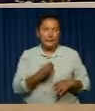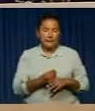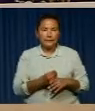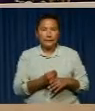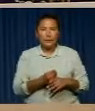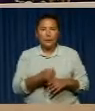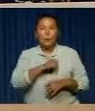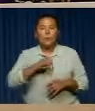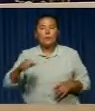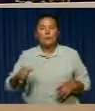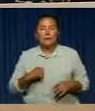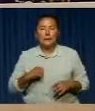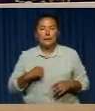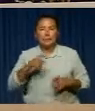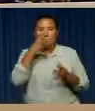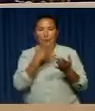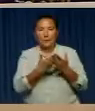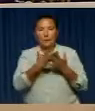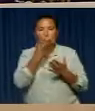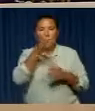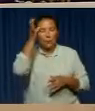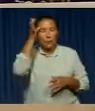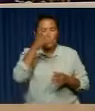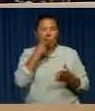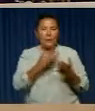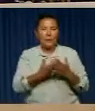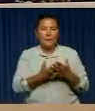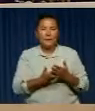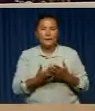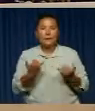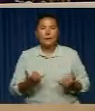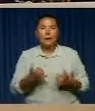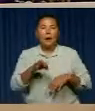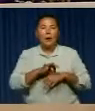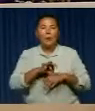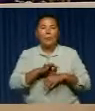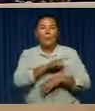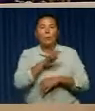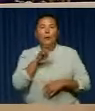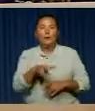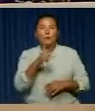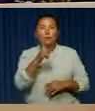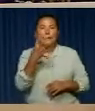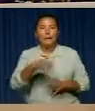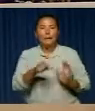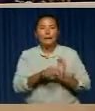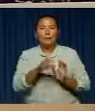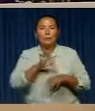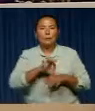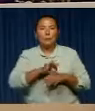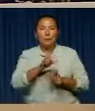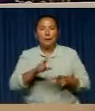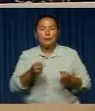мекендеп, өзінің белгісін көрсетіп жатыр. Бүгінгі таңда ауруханаларда бізде 146 науқас